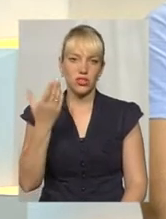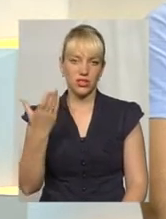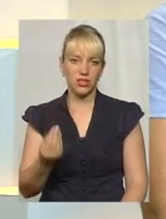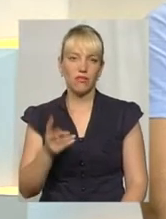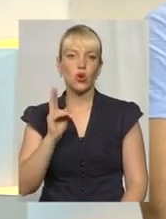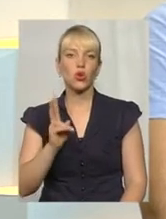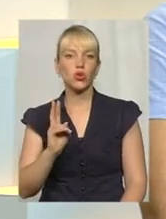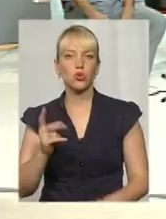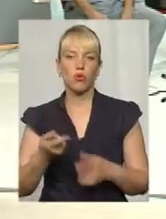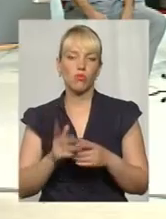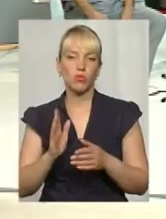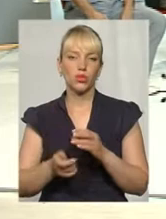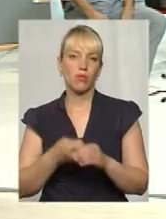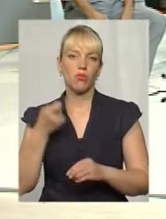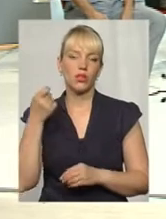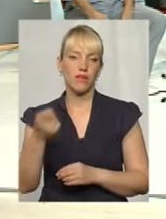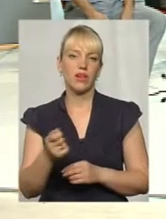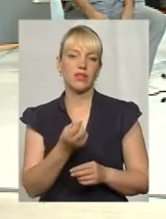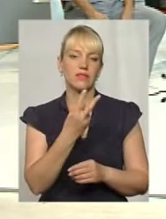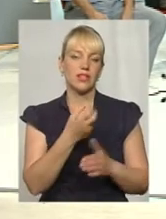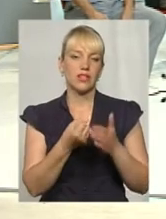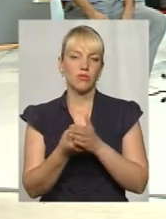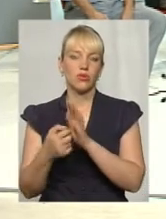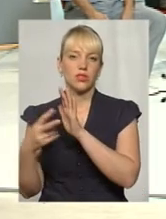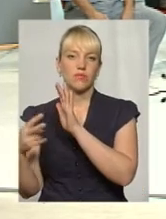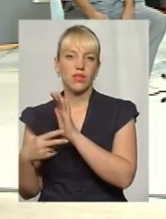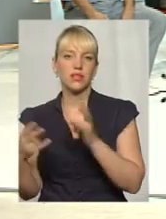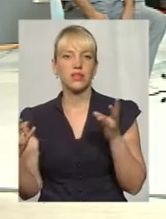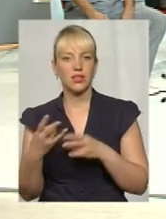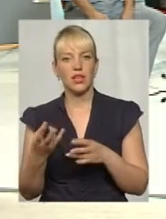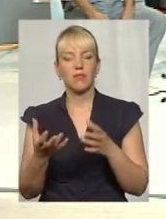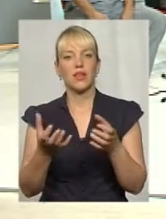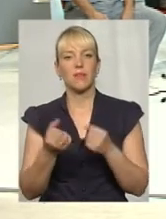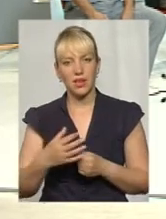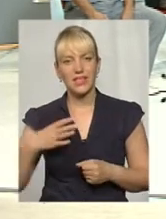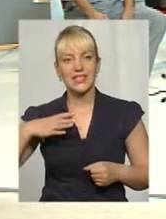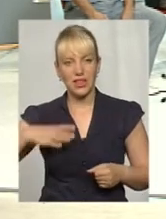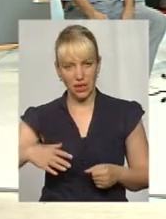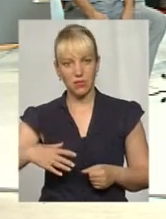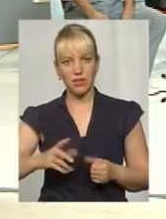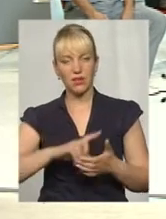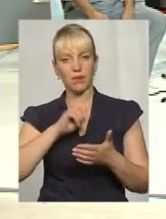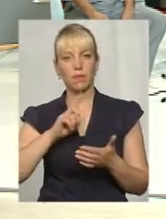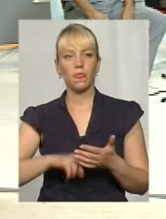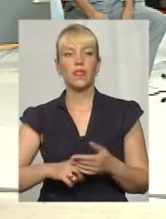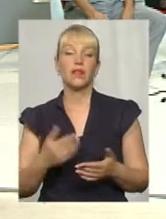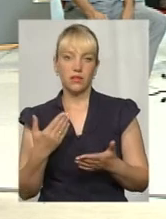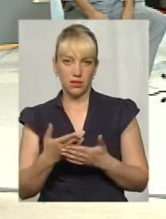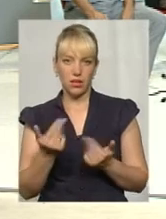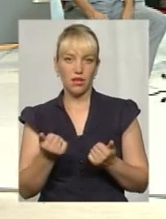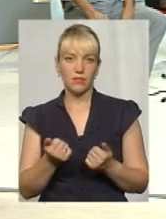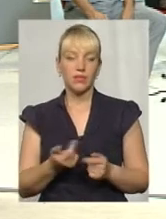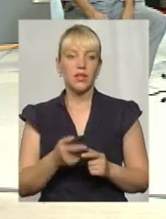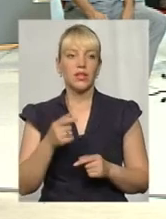хто подаватиме з 12 до 17, треба набратися терпіння? Очевидно, що так.